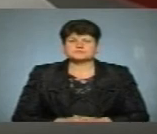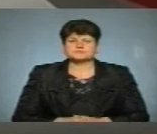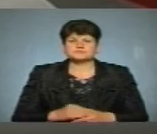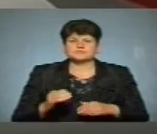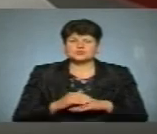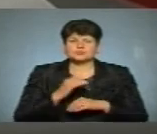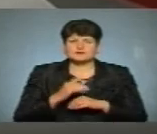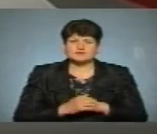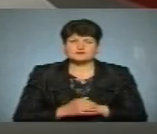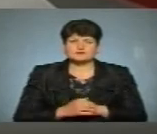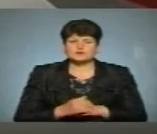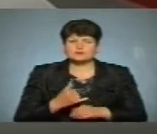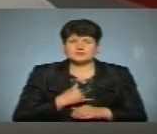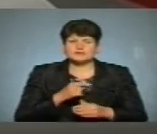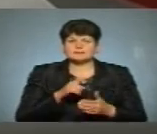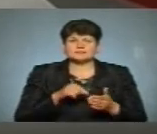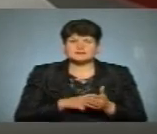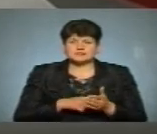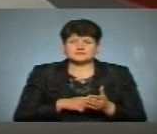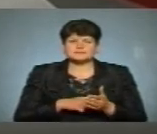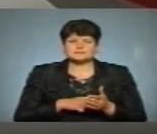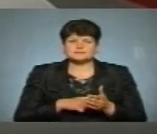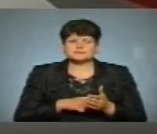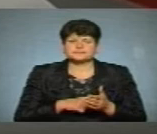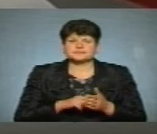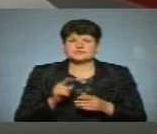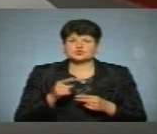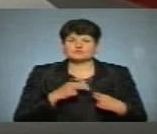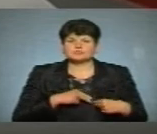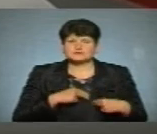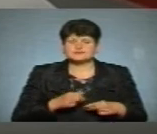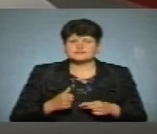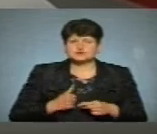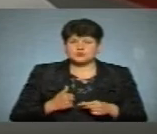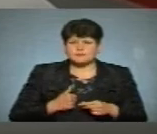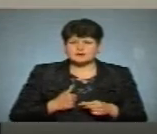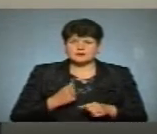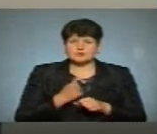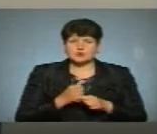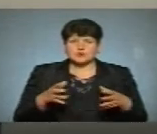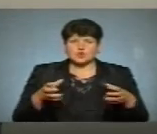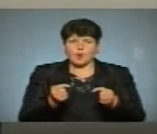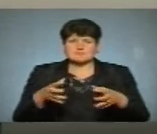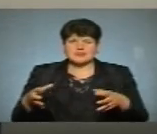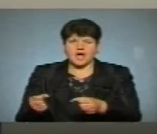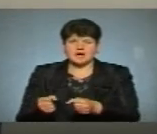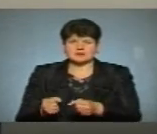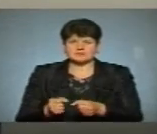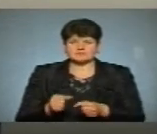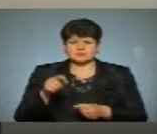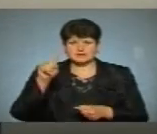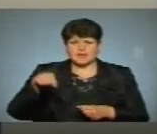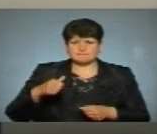Доброго вечора. Тут у мене таке запитання. Чому працівники військкоматів влаштовують облави на